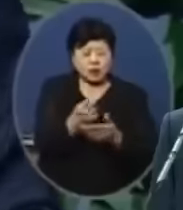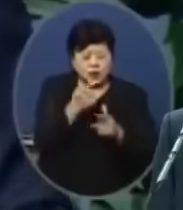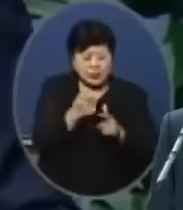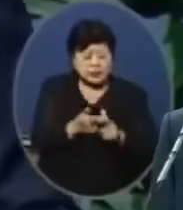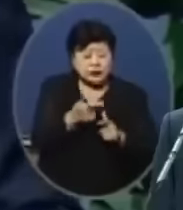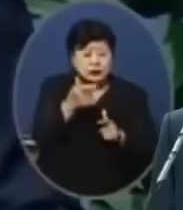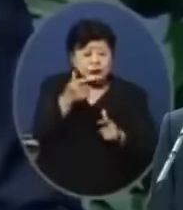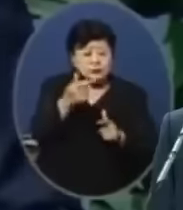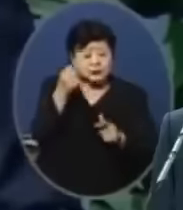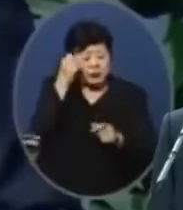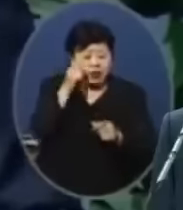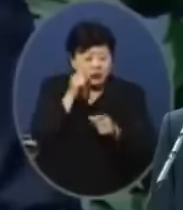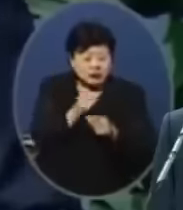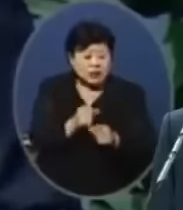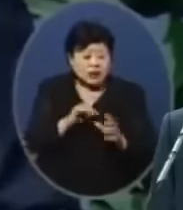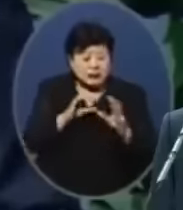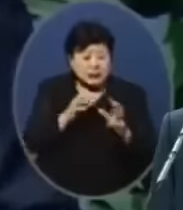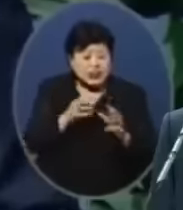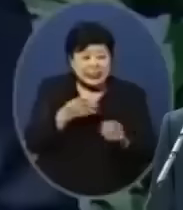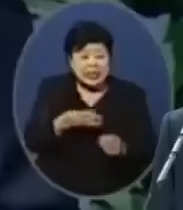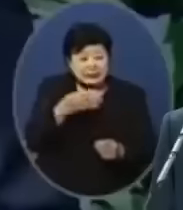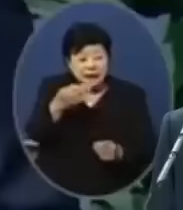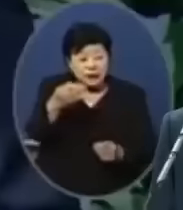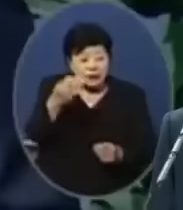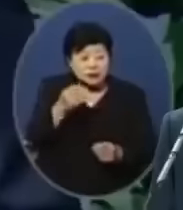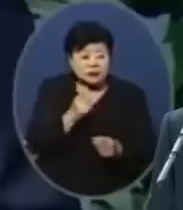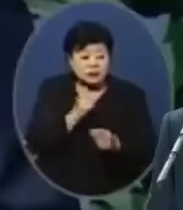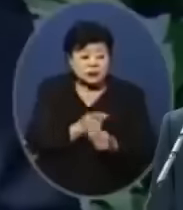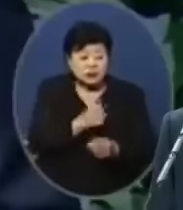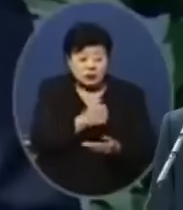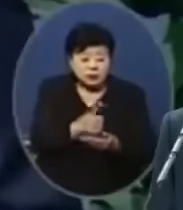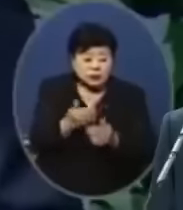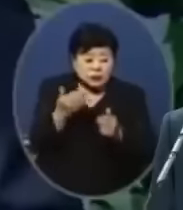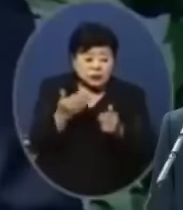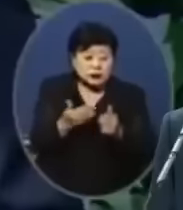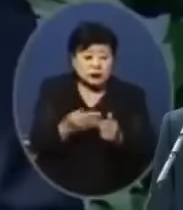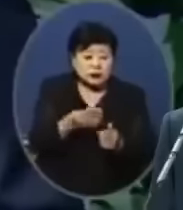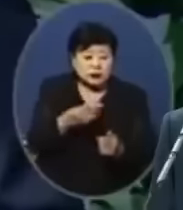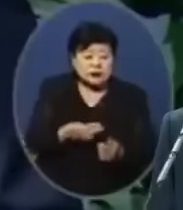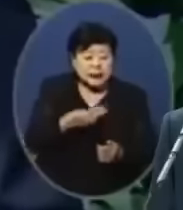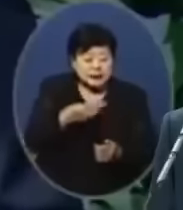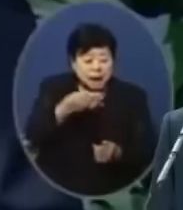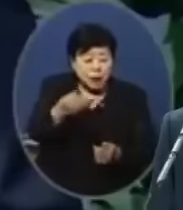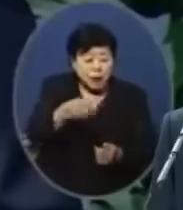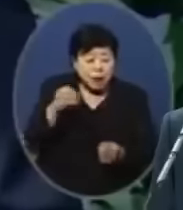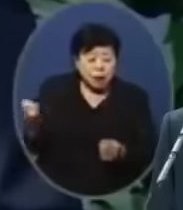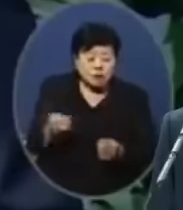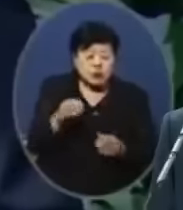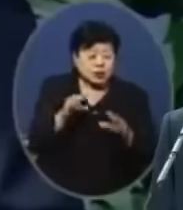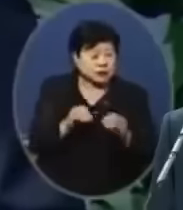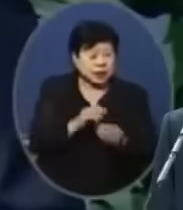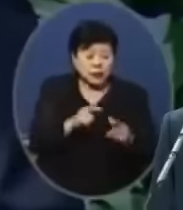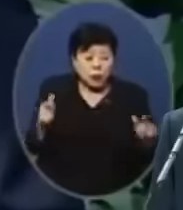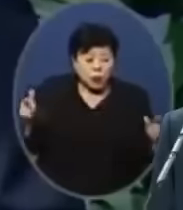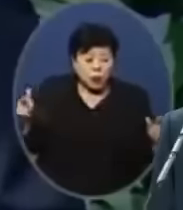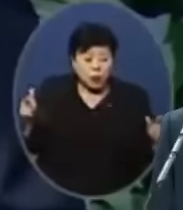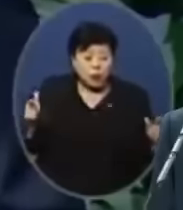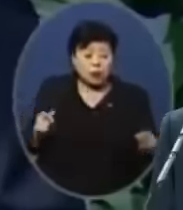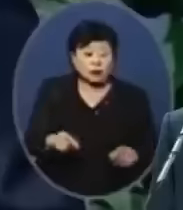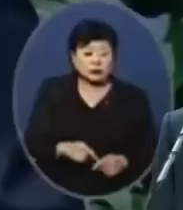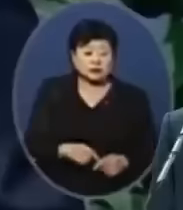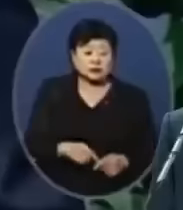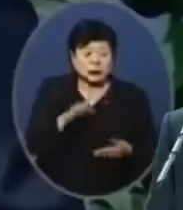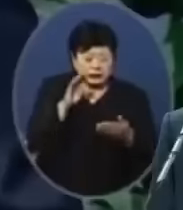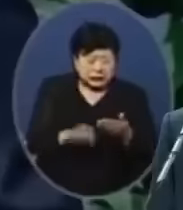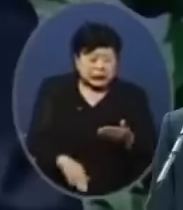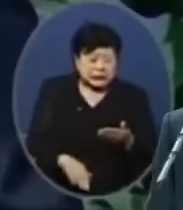예수님은 영적인 세계 4차원의 영성의 주님이기 때문에 3차원에서 일어나는 풍랑을 겁내지 않습니다. 절대로